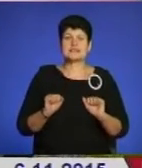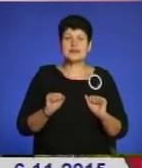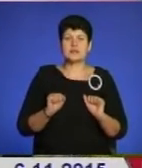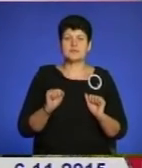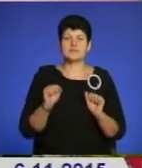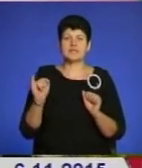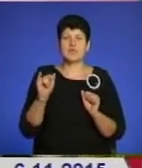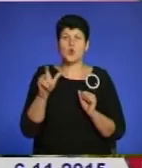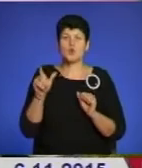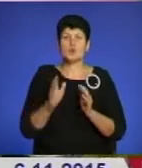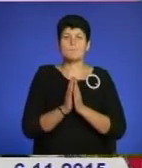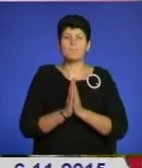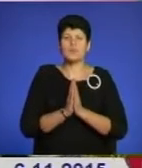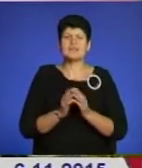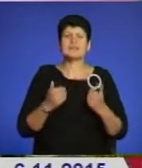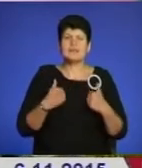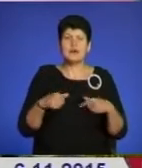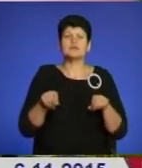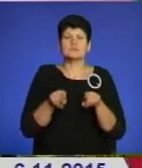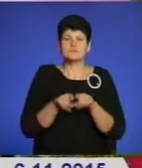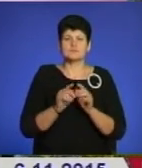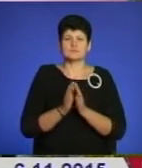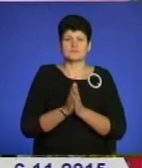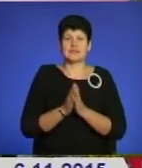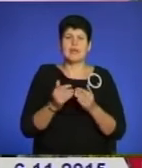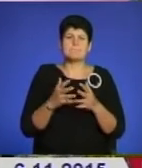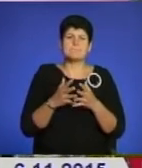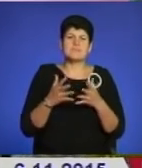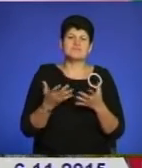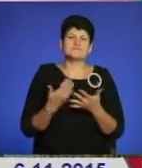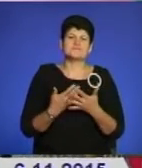люди просили, і я в тому числі. Ну, я така більш, знаєте,